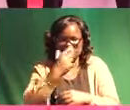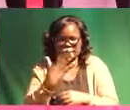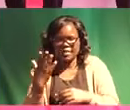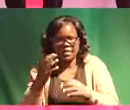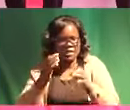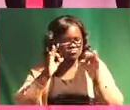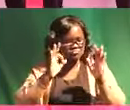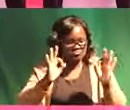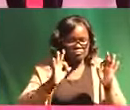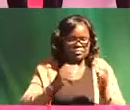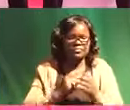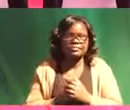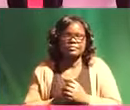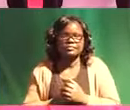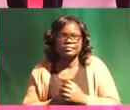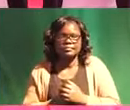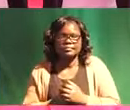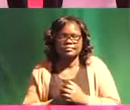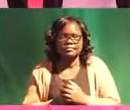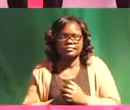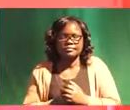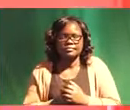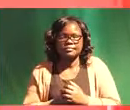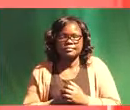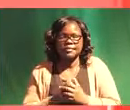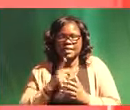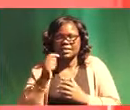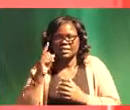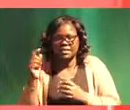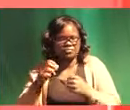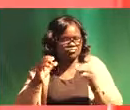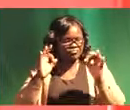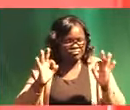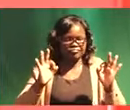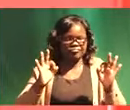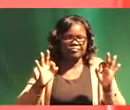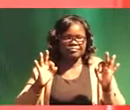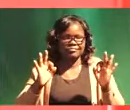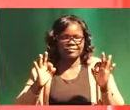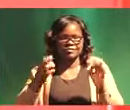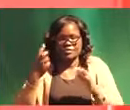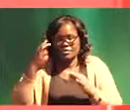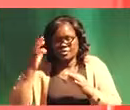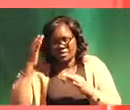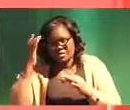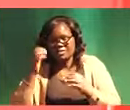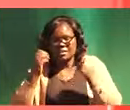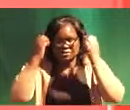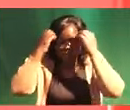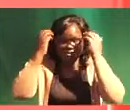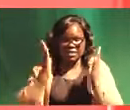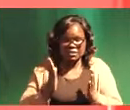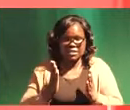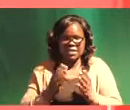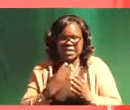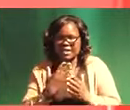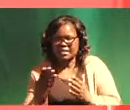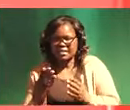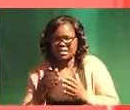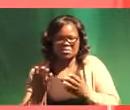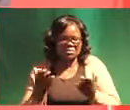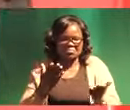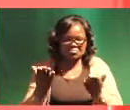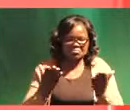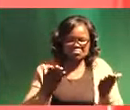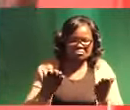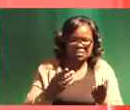ingare. Mnataka hivyo? Ndio hiyo TTI ingare. Mnajua ikuwa na wanafunzi. Mambo ilikuwa utepetepu